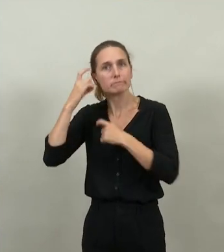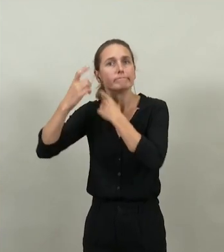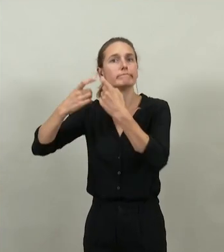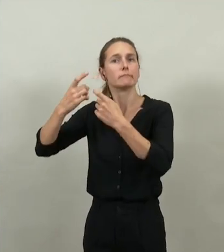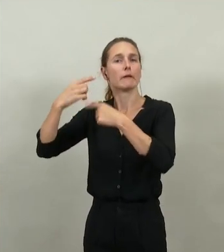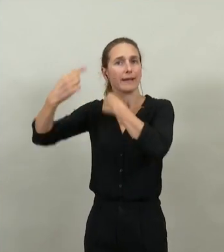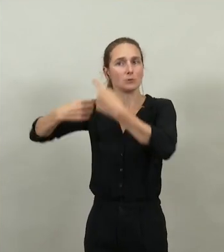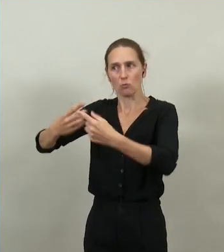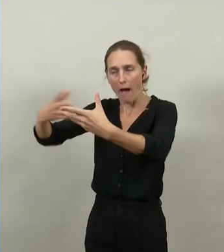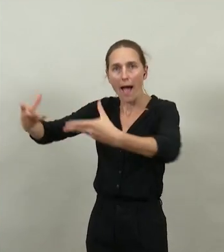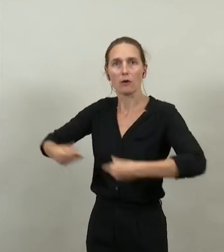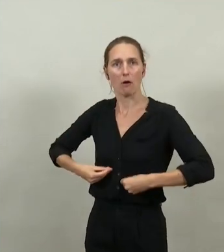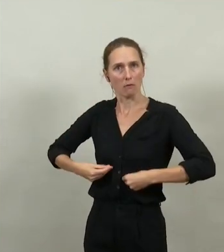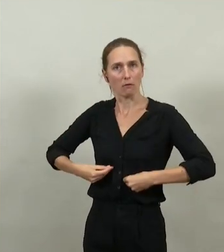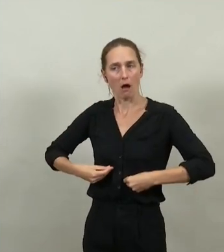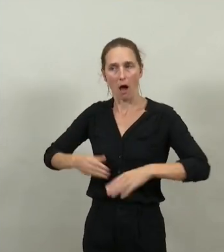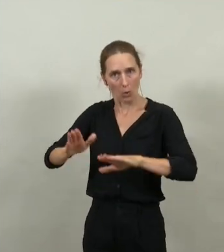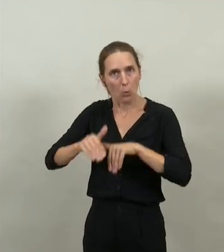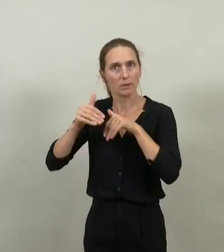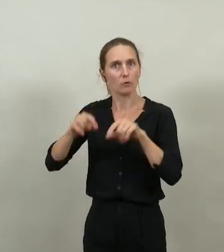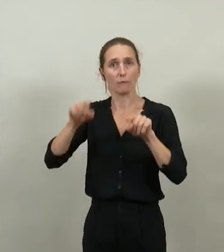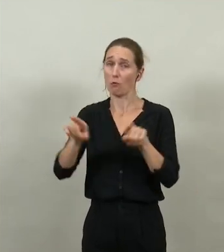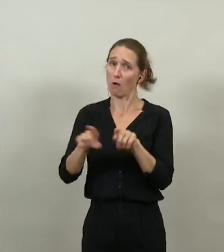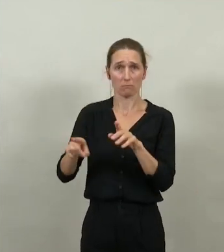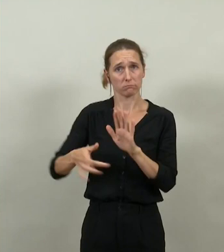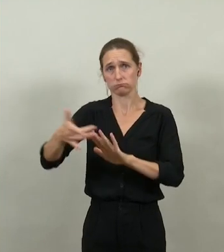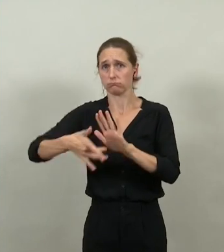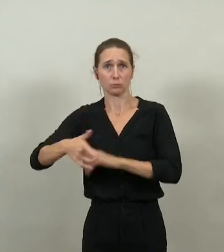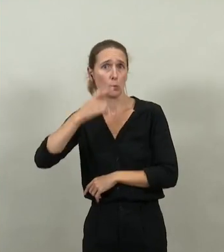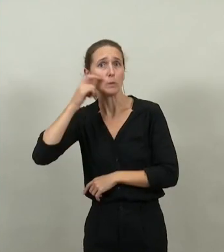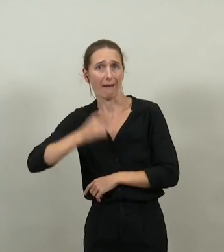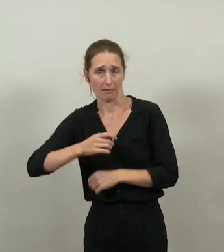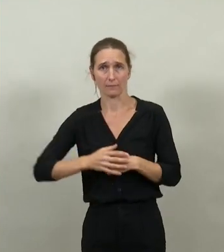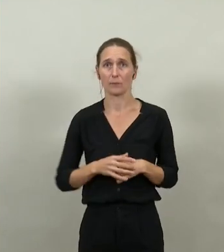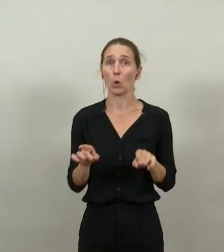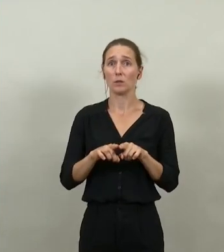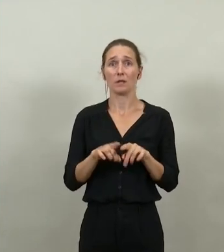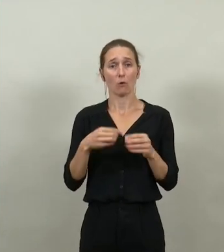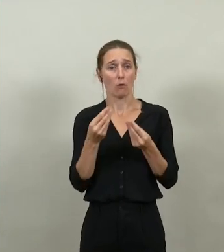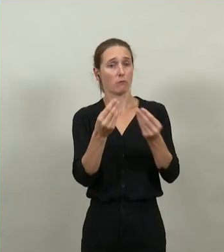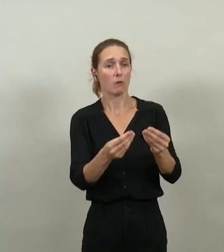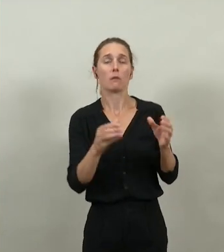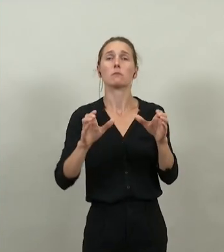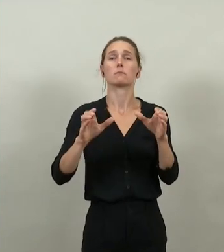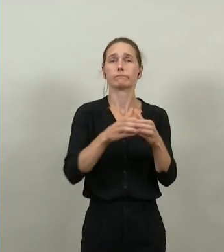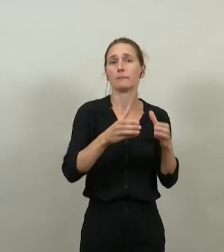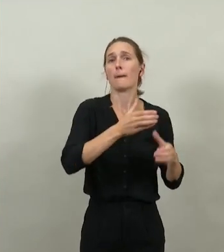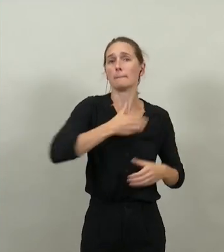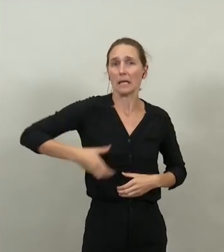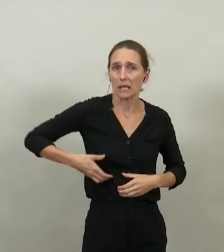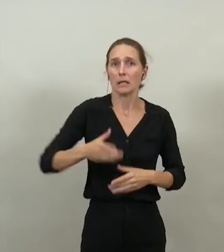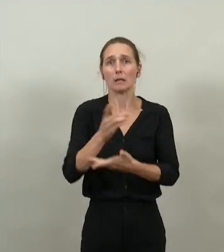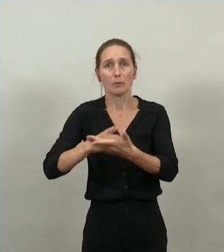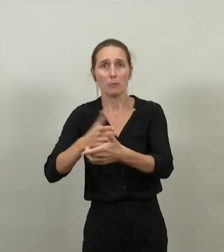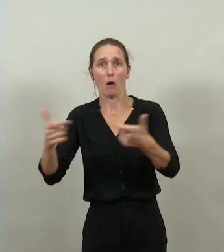comme elle a su le faire pour les réfugiés ukrainiens et enfin doter les collectivités locales des moyens nécessaires pour qu'elles jouent pleinement leur rôle